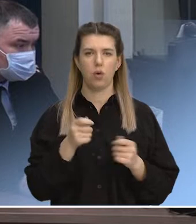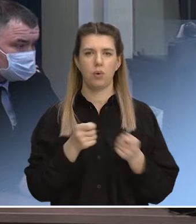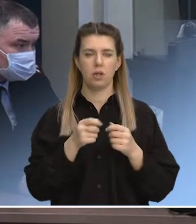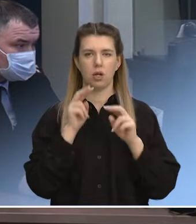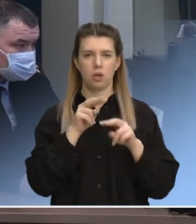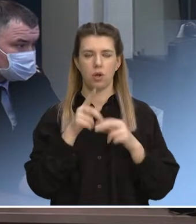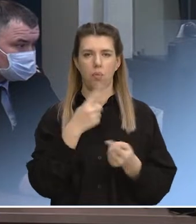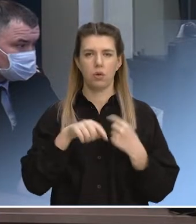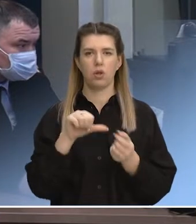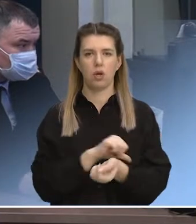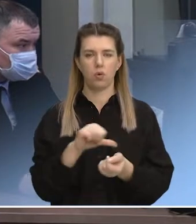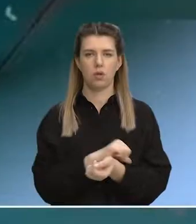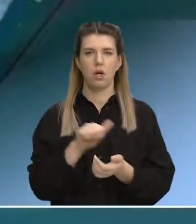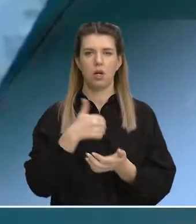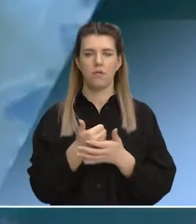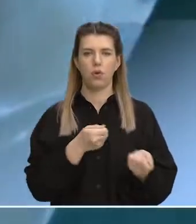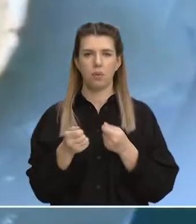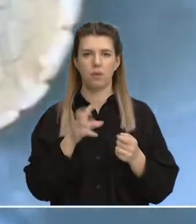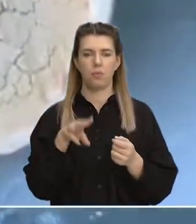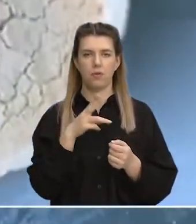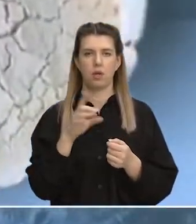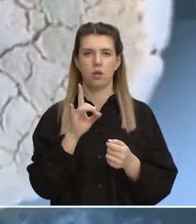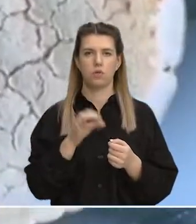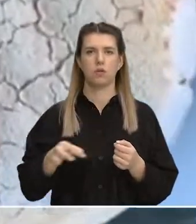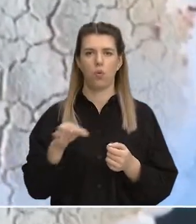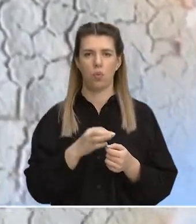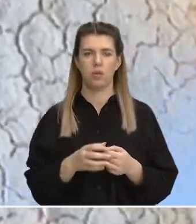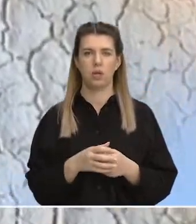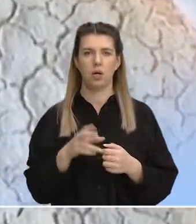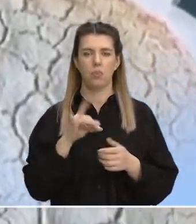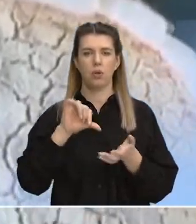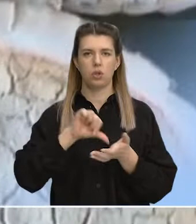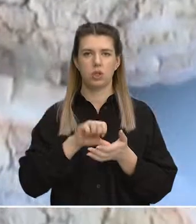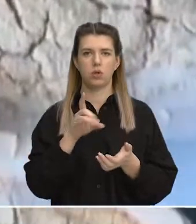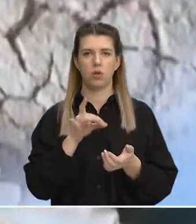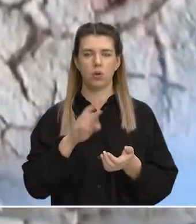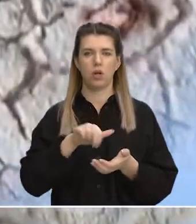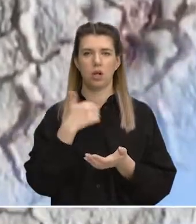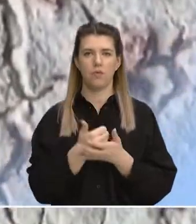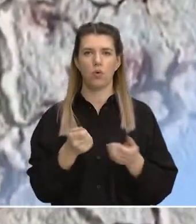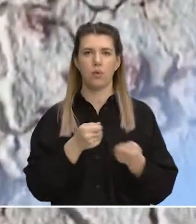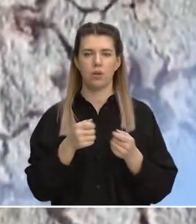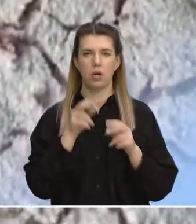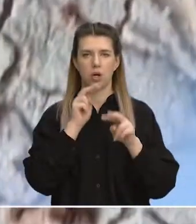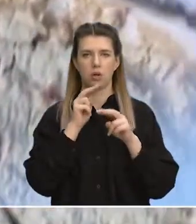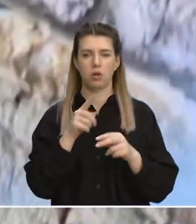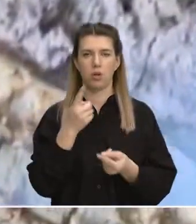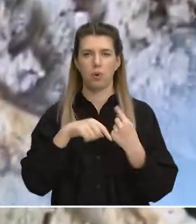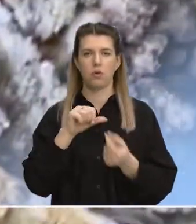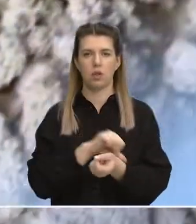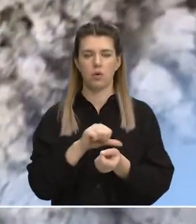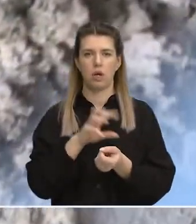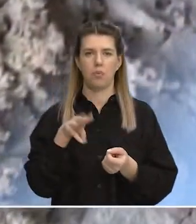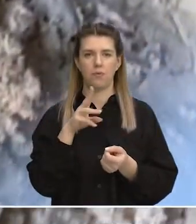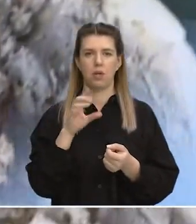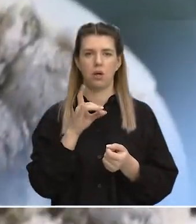управления по контролю за оборотом наркотиков Главного управления МВД России по Ростовской области при участии сотрудников Главного управления по контролю за оборотом